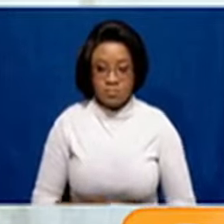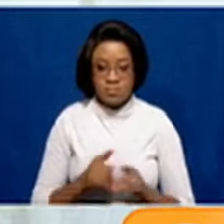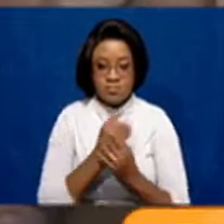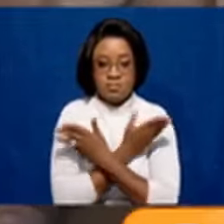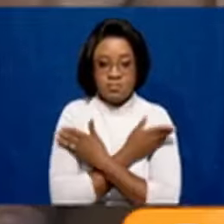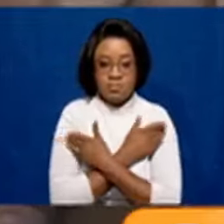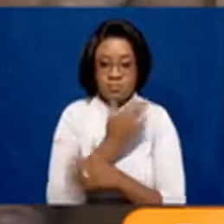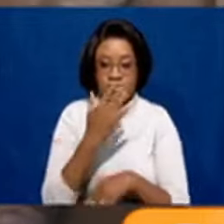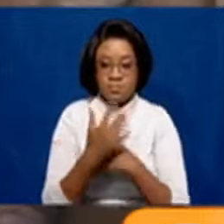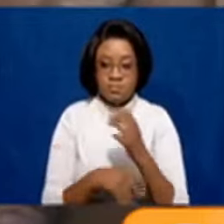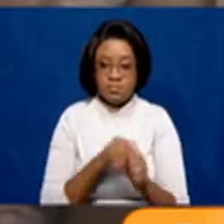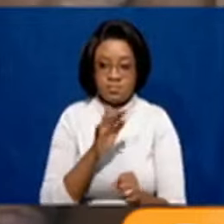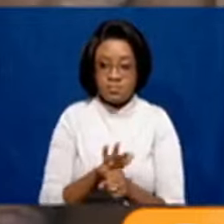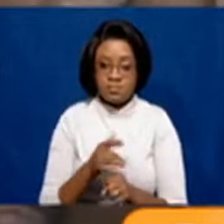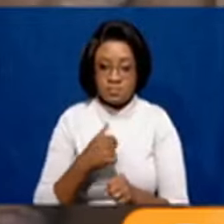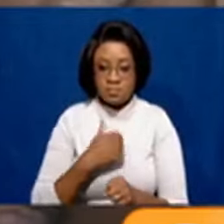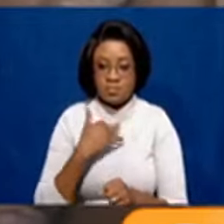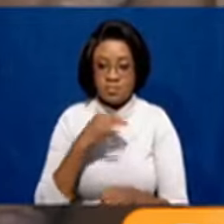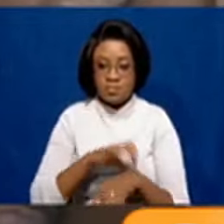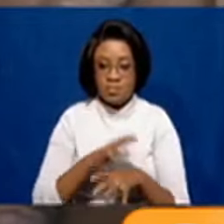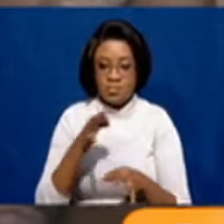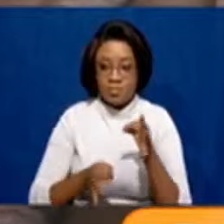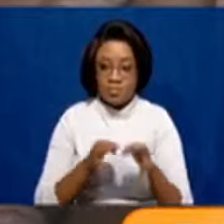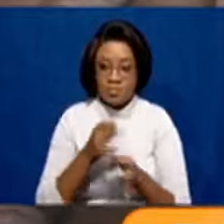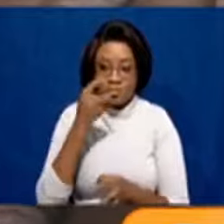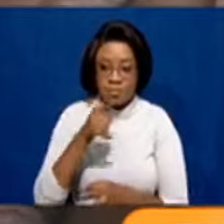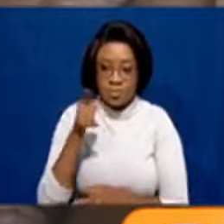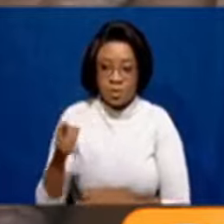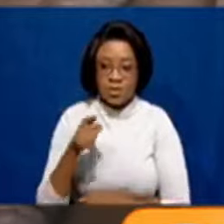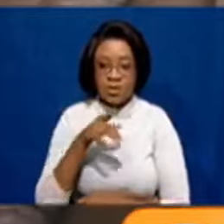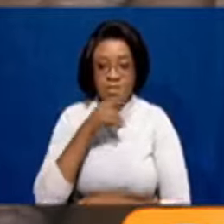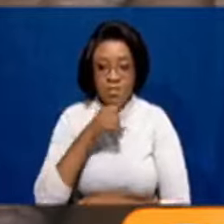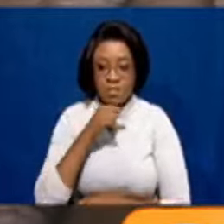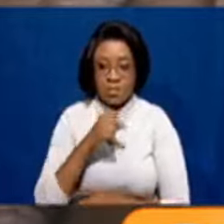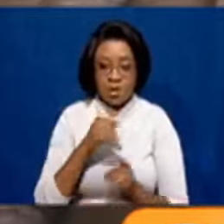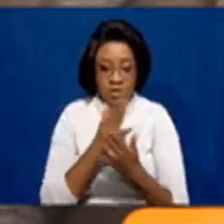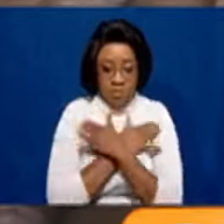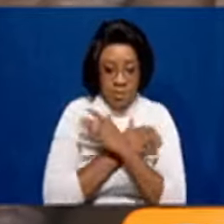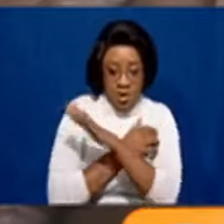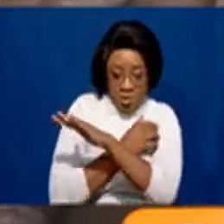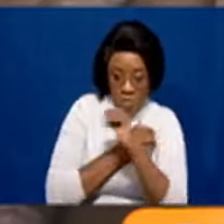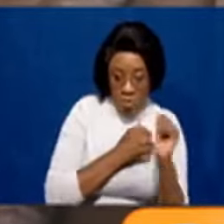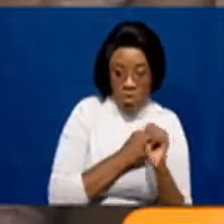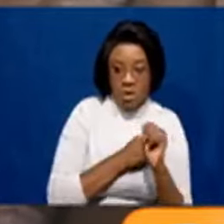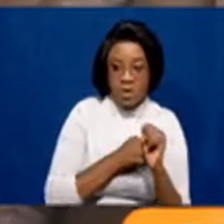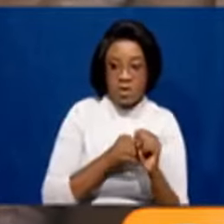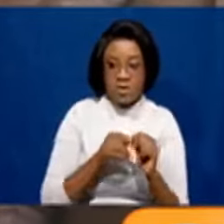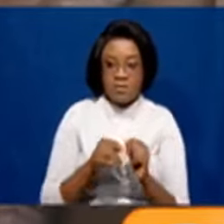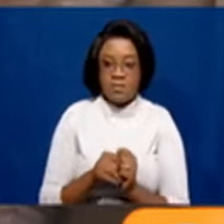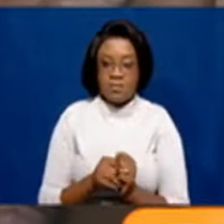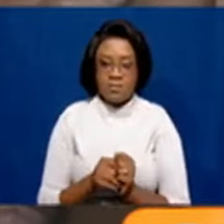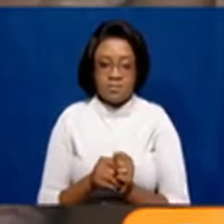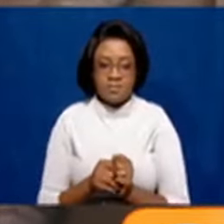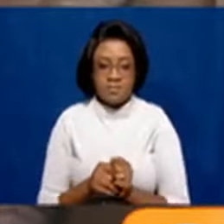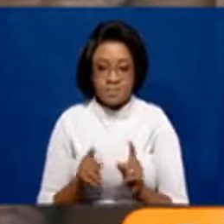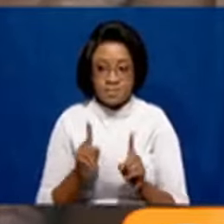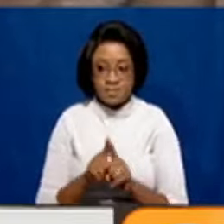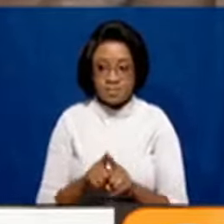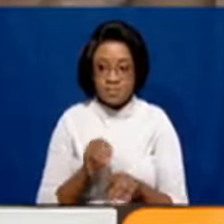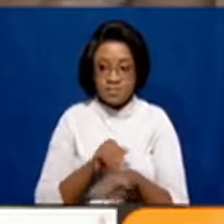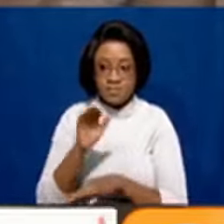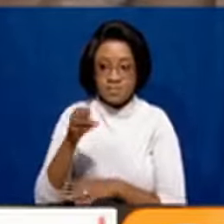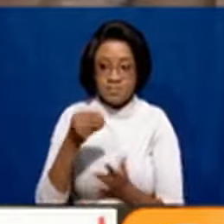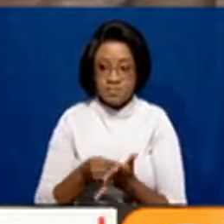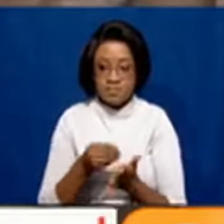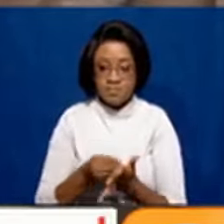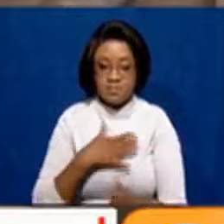damu. Mimi nataka haki ifanyike kwa sababu huyu kijana mwenye alimuita na dadake, huyu kijana ndo alitumia mtoto wangu pesa kwa